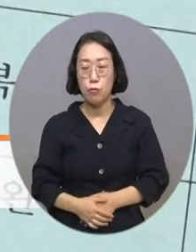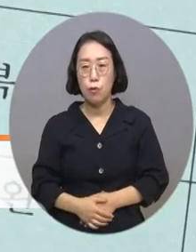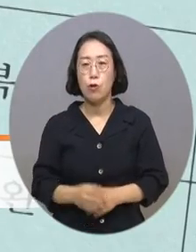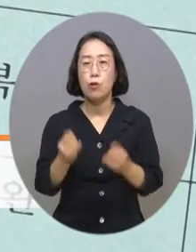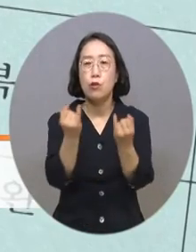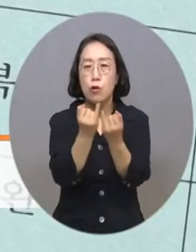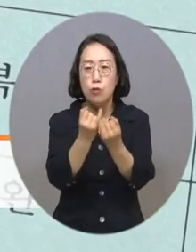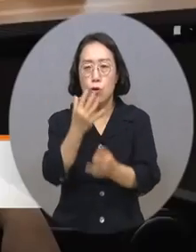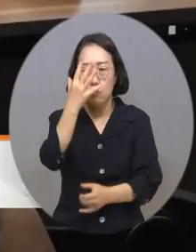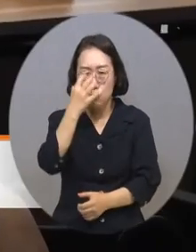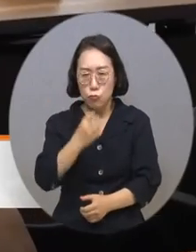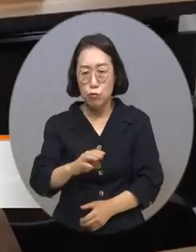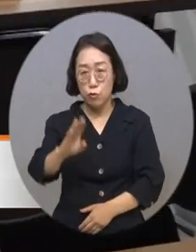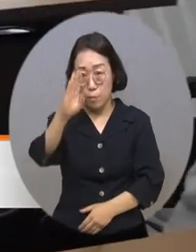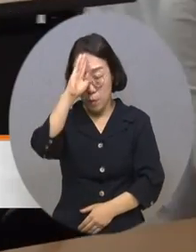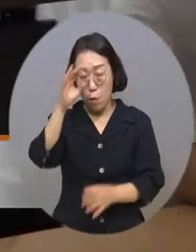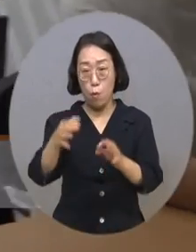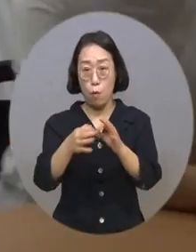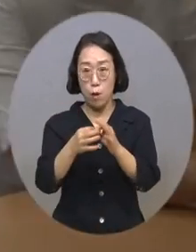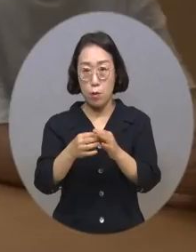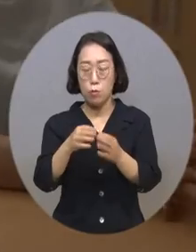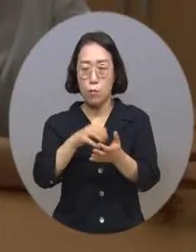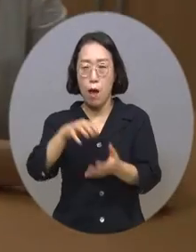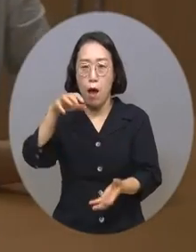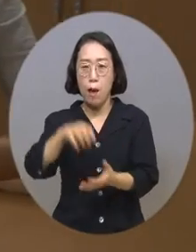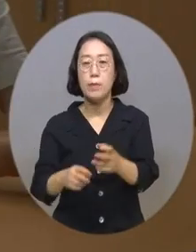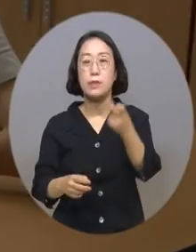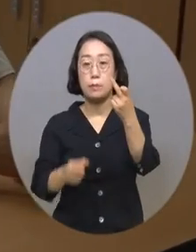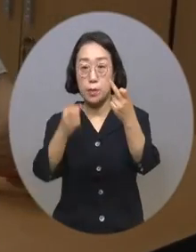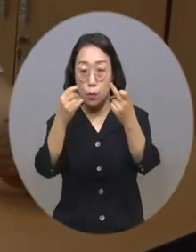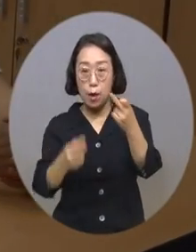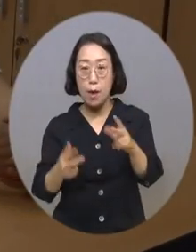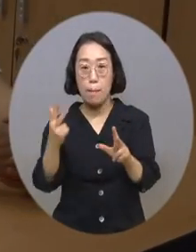진행하는 갱년기 여성 우울증 교육은 총 12회, 매주 두 번 열립니다.